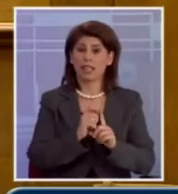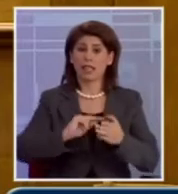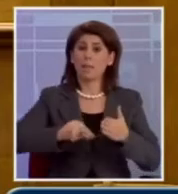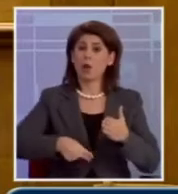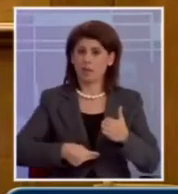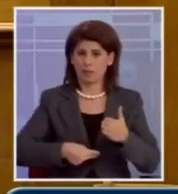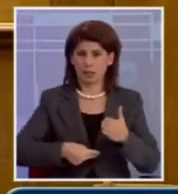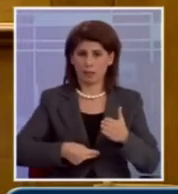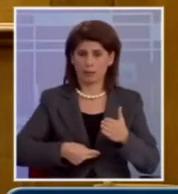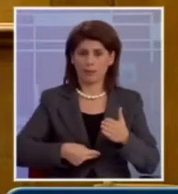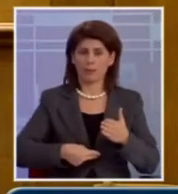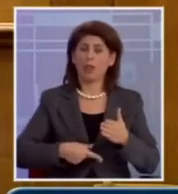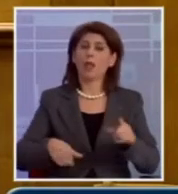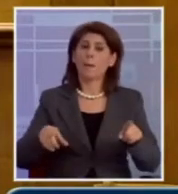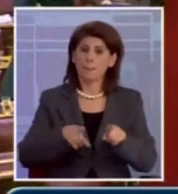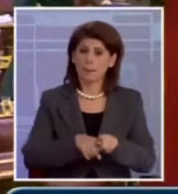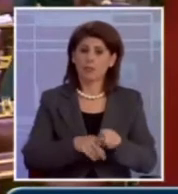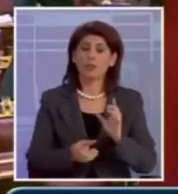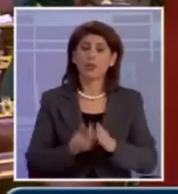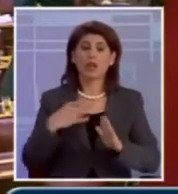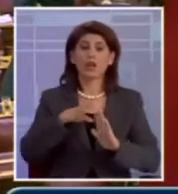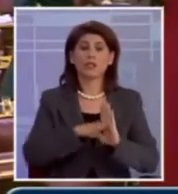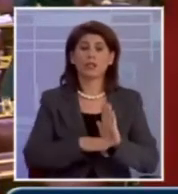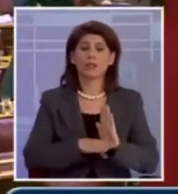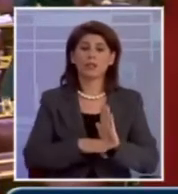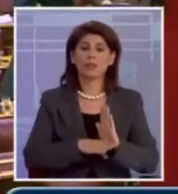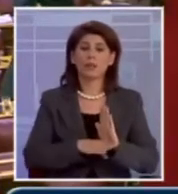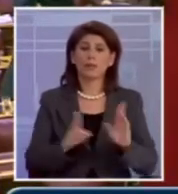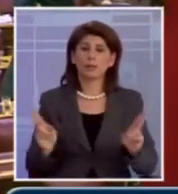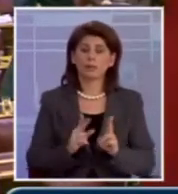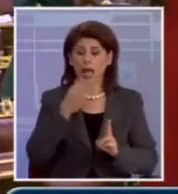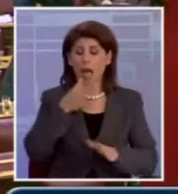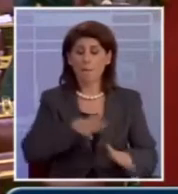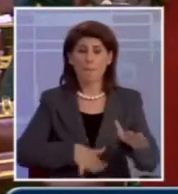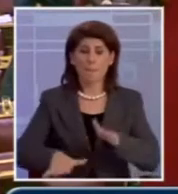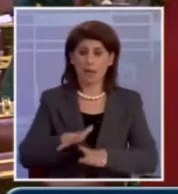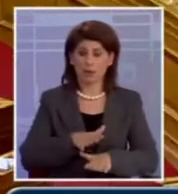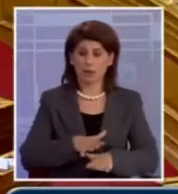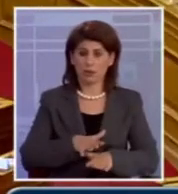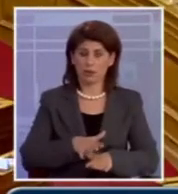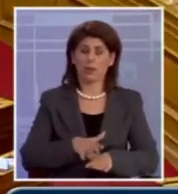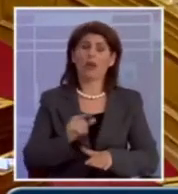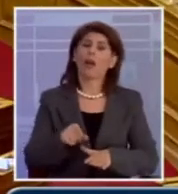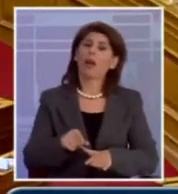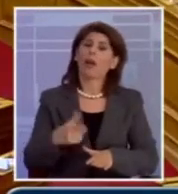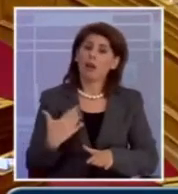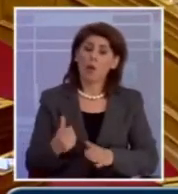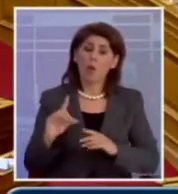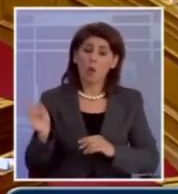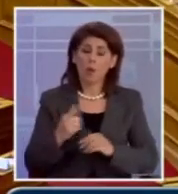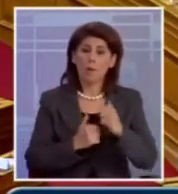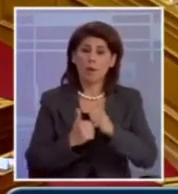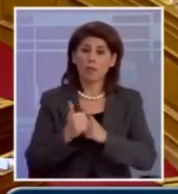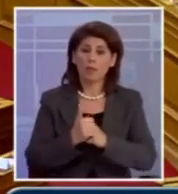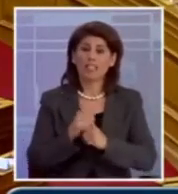υπογραφή σε συνδυασμό με το νέο σύστημα καταπολέμησης της απάτης, αξιοποιώντας όλες τις υποδομές